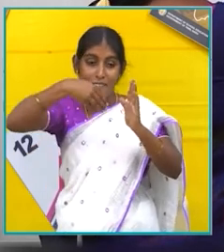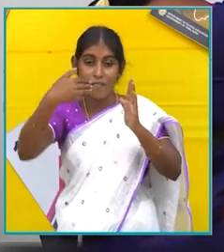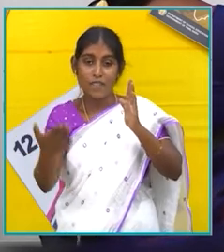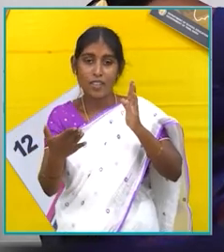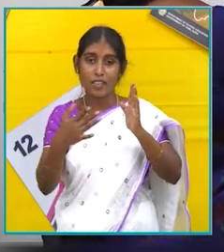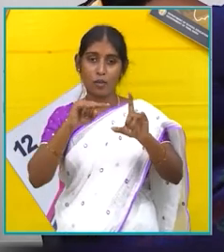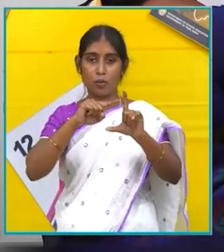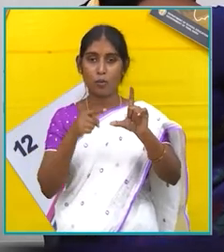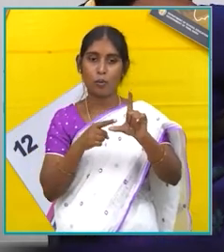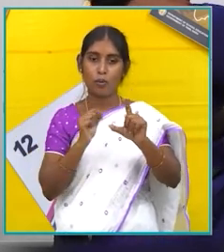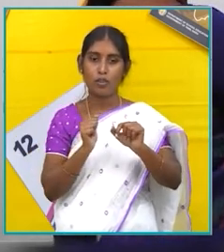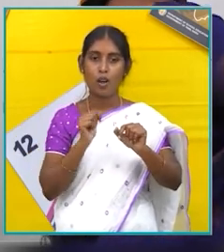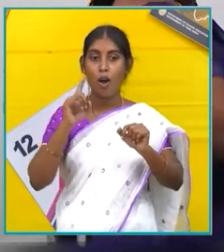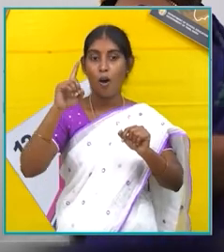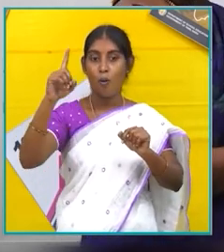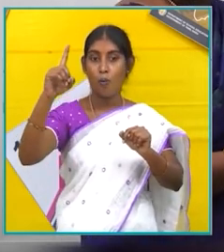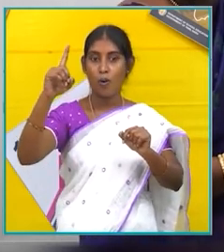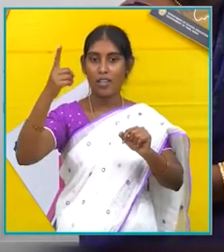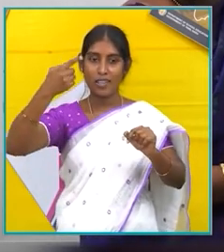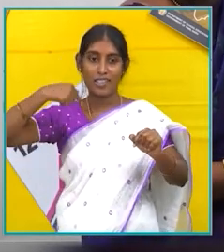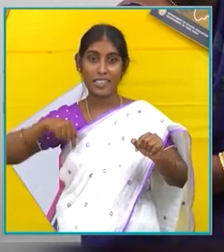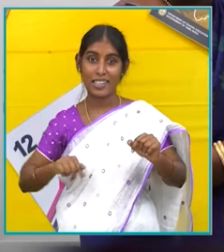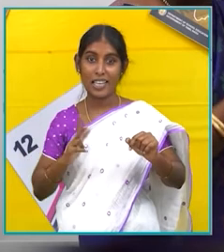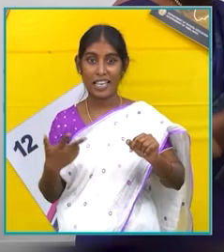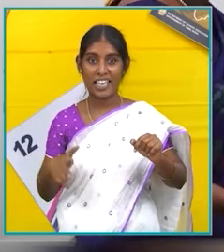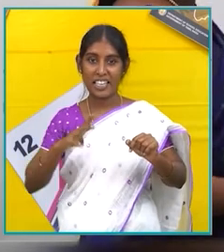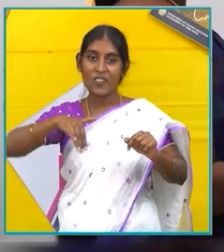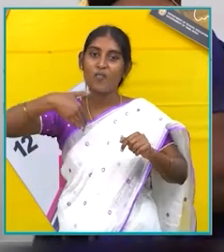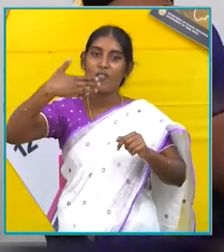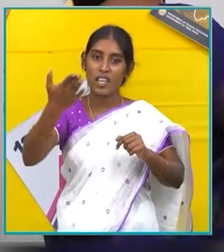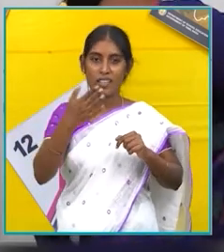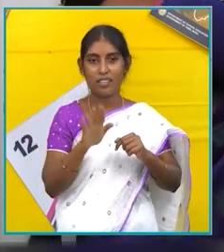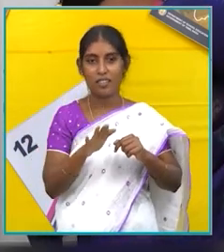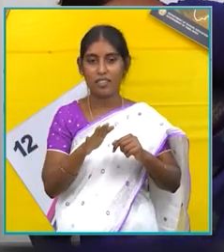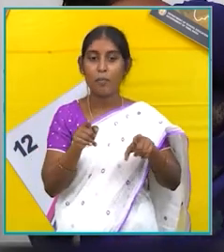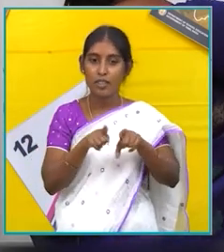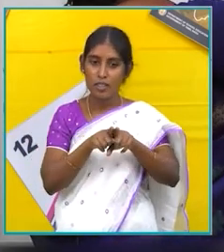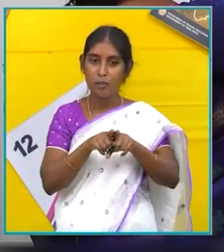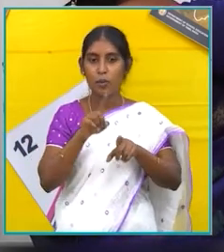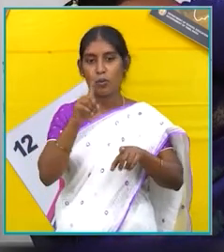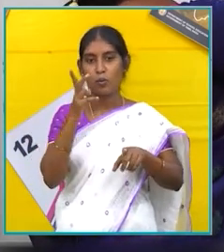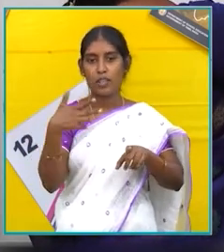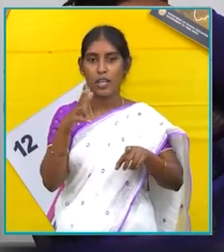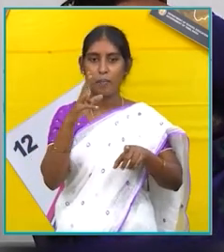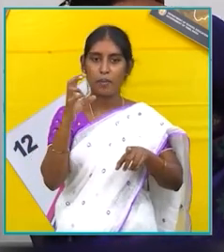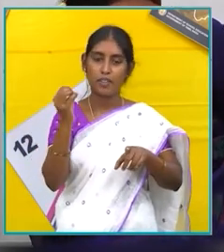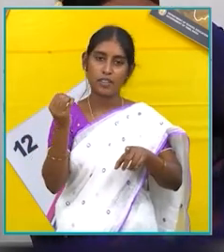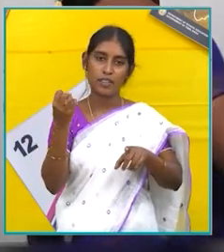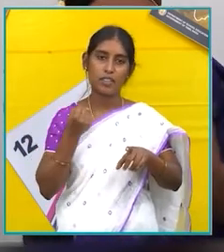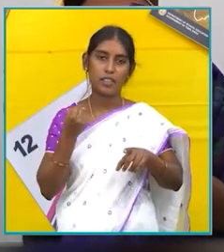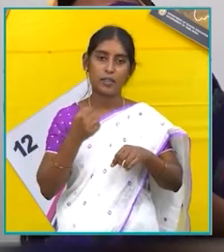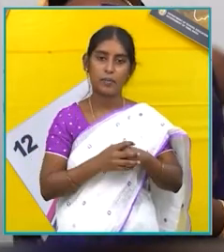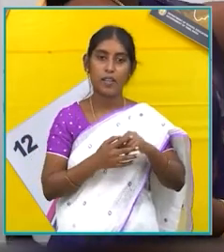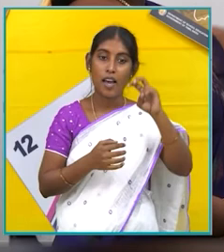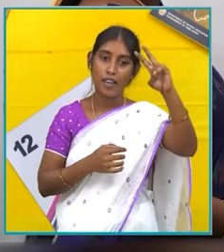இந்த 1 8. ஸோ அந்த ரெண்டை கூட்டும் போது நமக்கு என்ன கிடைக்கும்? 180 டிகிரி. அதே மாதிரி இந்த சைடு